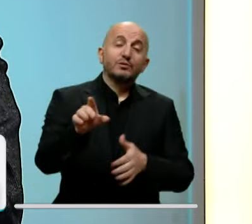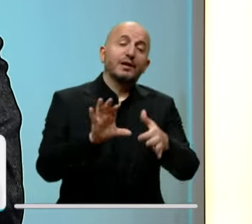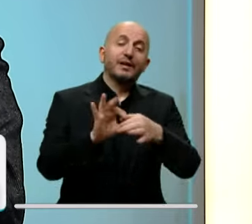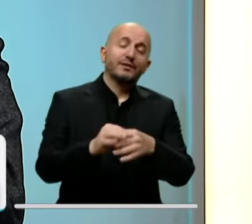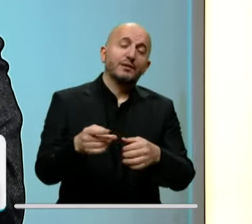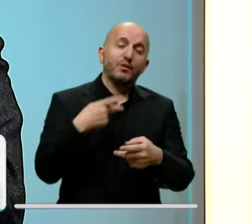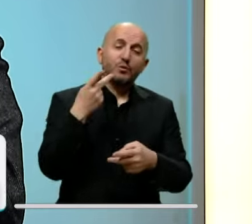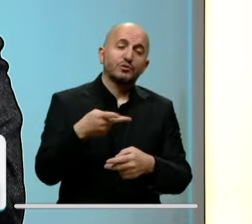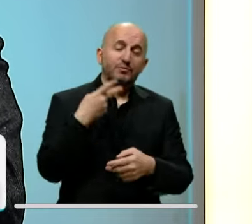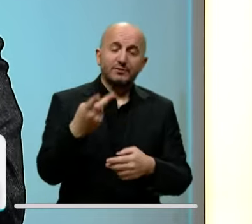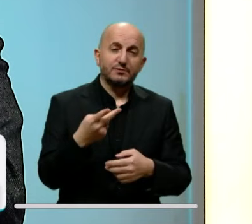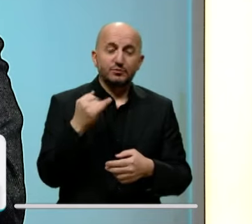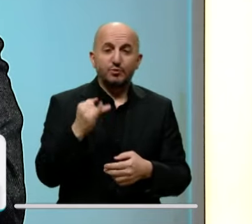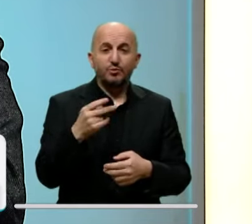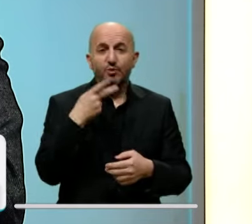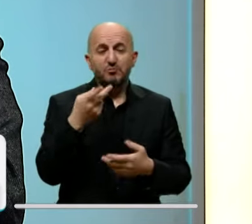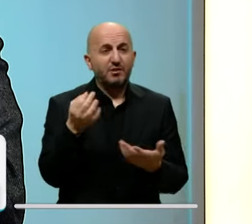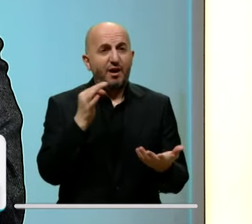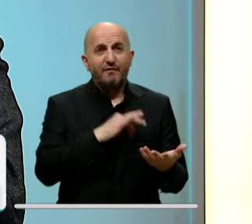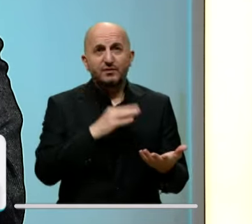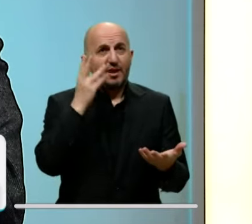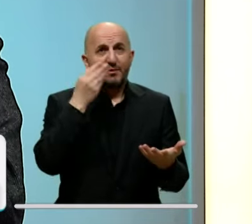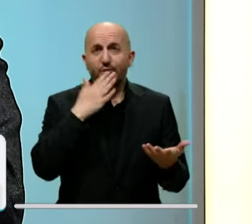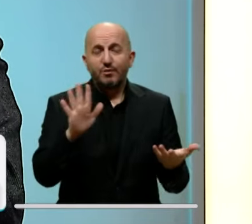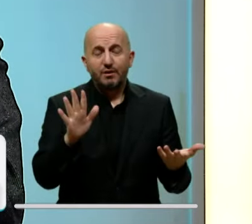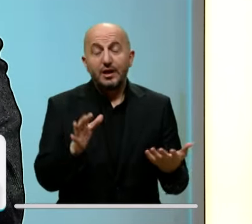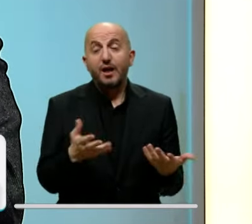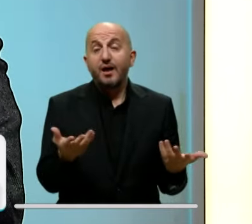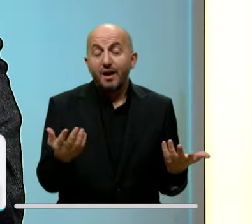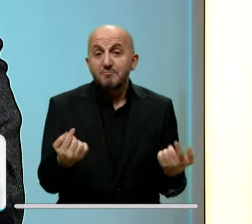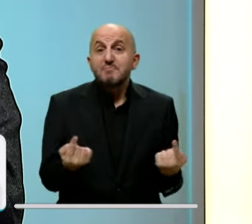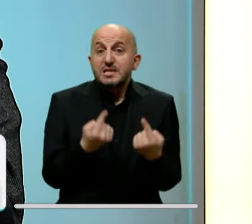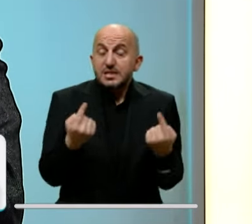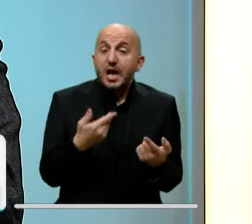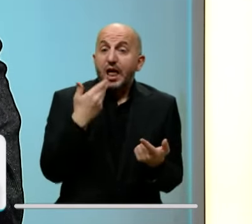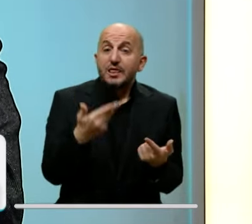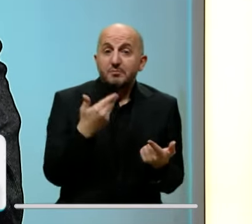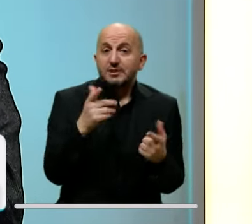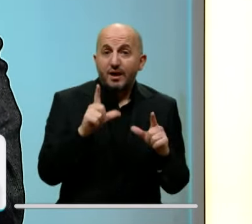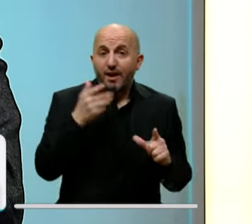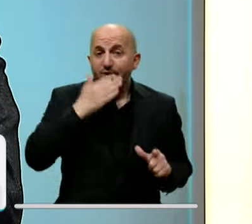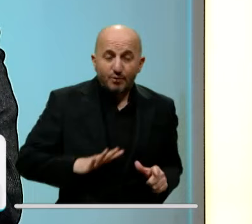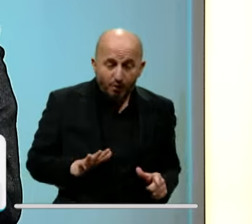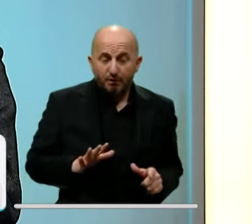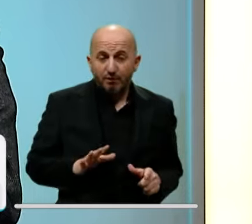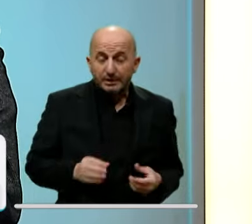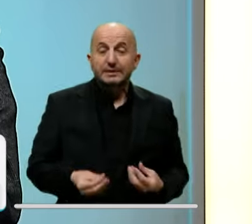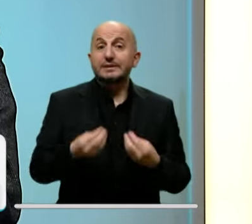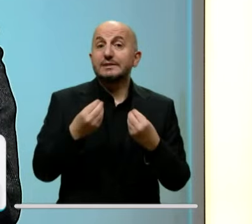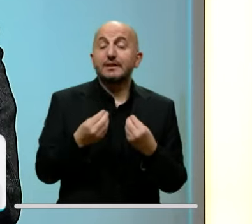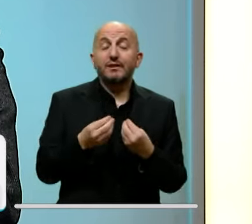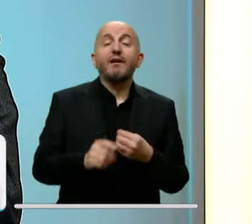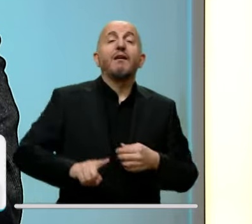konuşmanın e anlamı yoktur doğru bir tarafı yoktur illaki bir şeyden bahsetmesini de gerek yok illa iyi bir